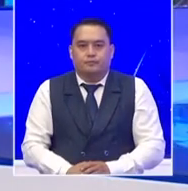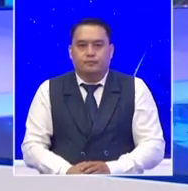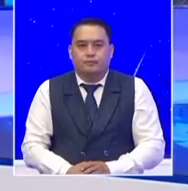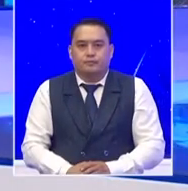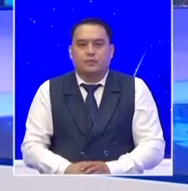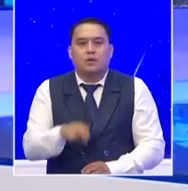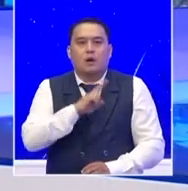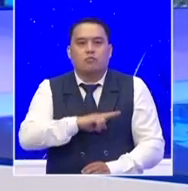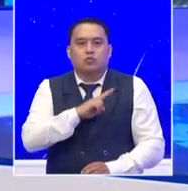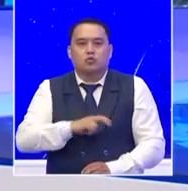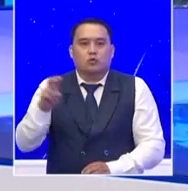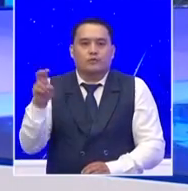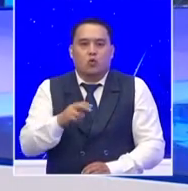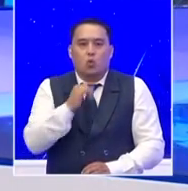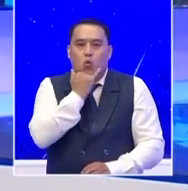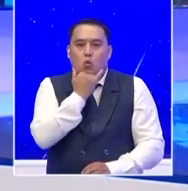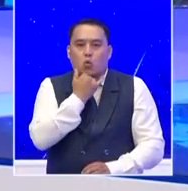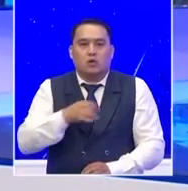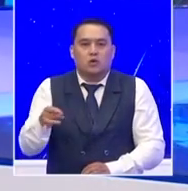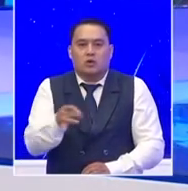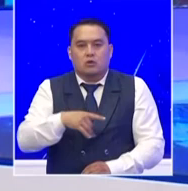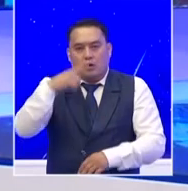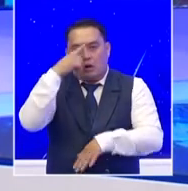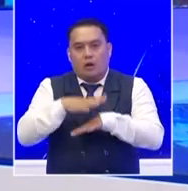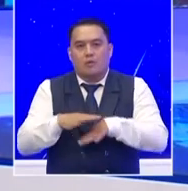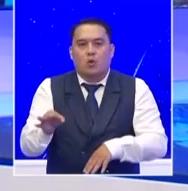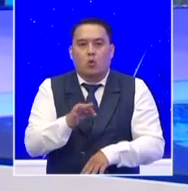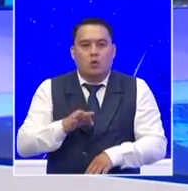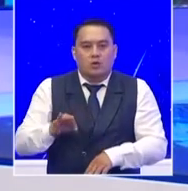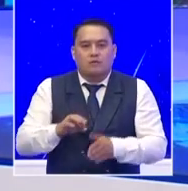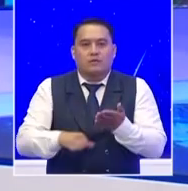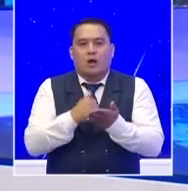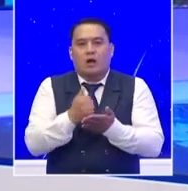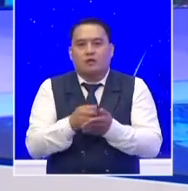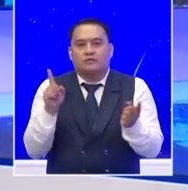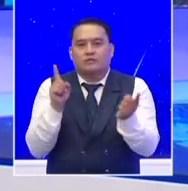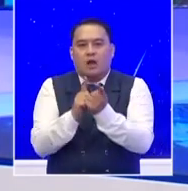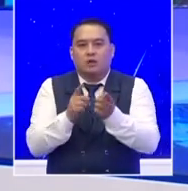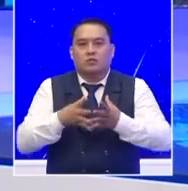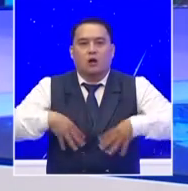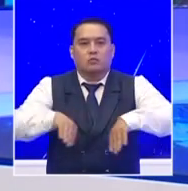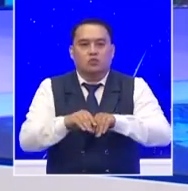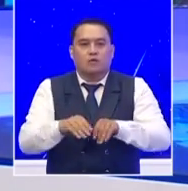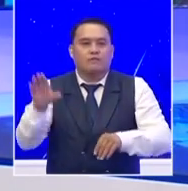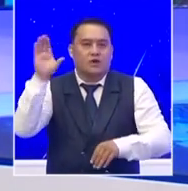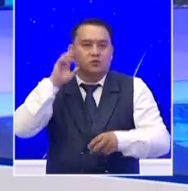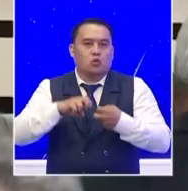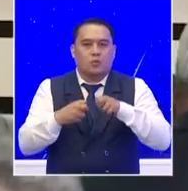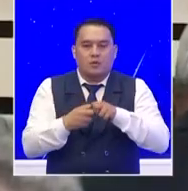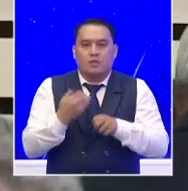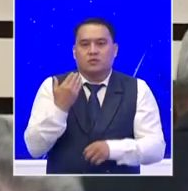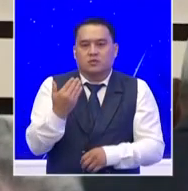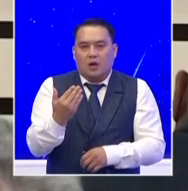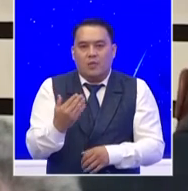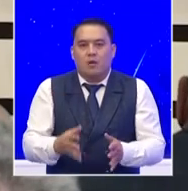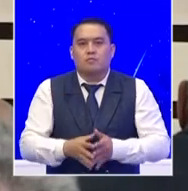продолжать. С рабочим визитом в Уйгурский район сегодня прибыл аким Алматинской области Амандык Баталов. Глава региона встретился с общественностью и выслушал